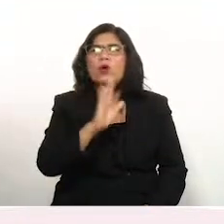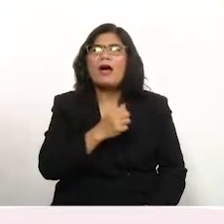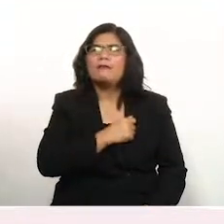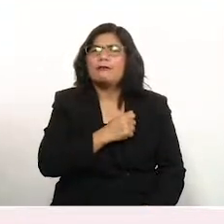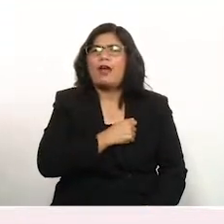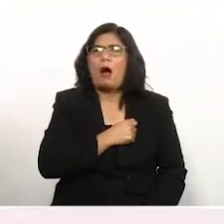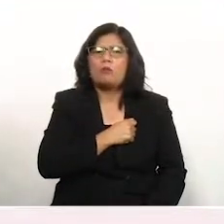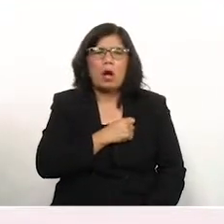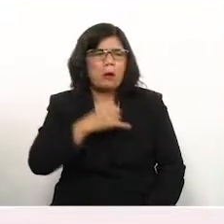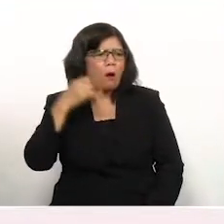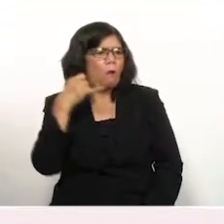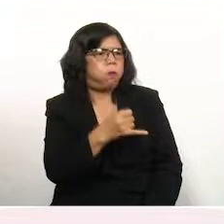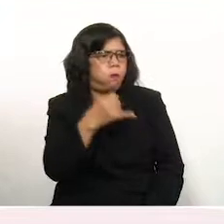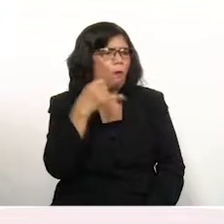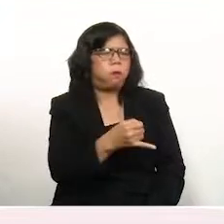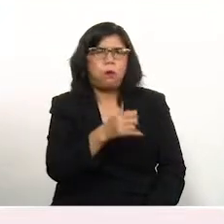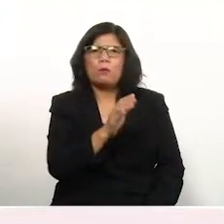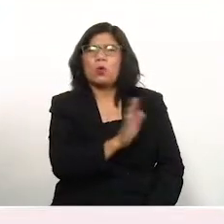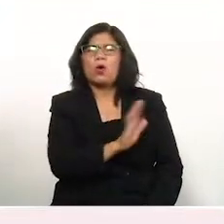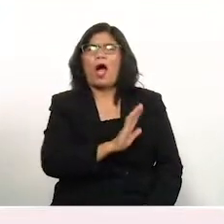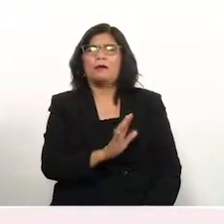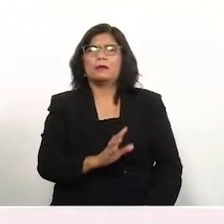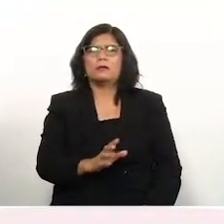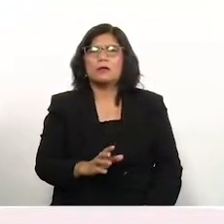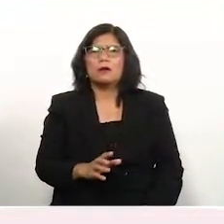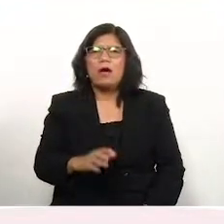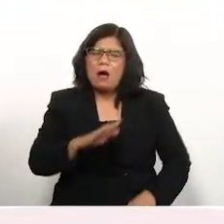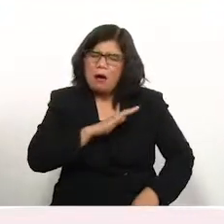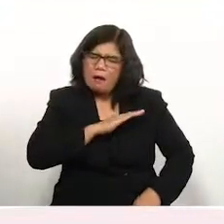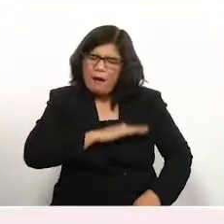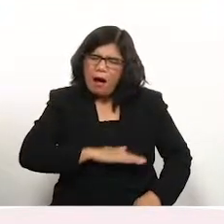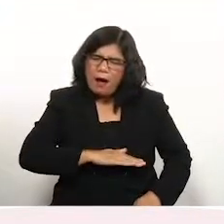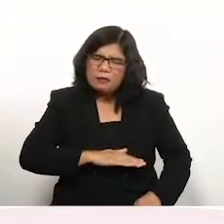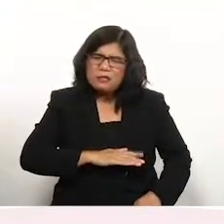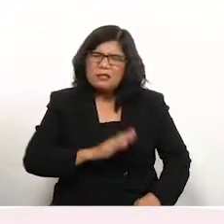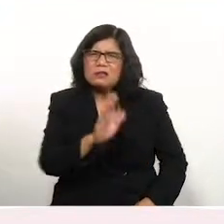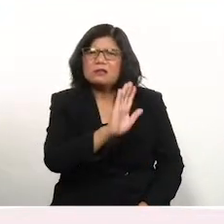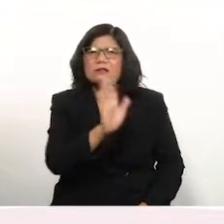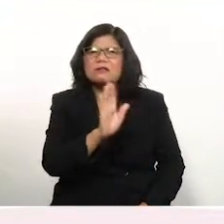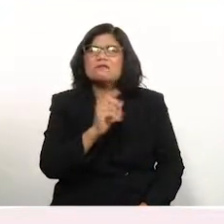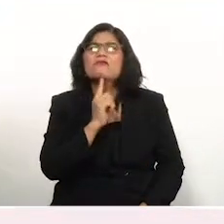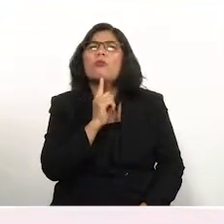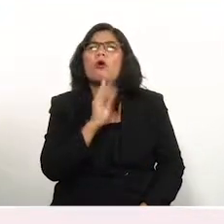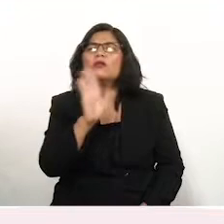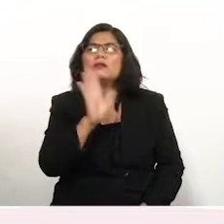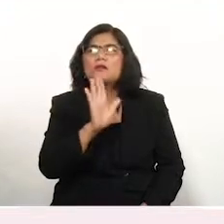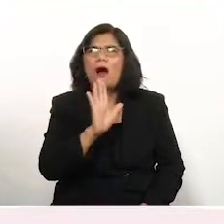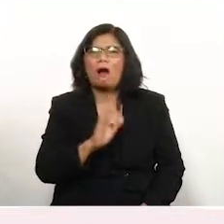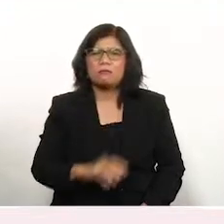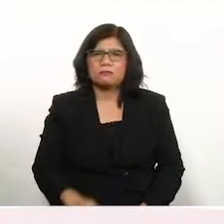Hai bukan penjajah Hai punya yang rendah hati bukan sombong hello